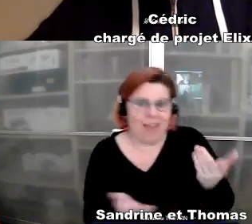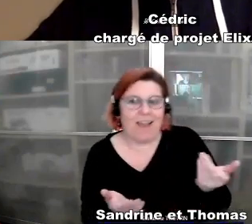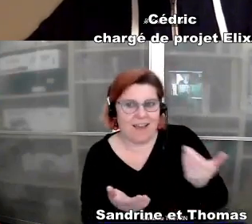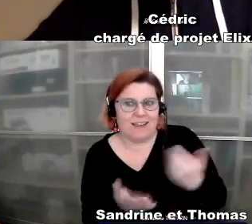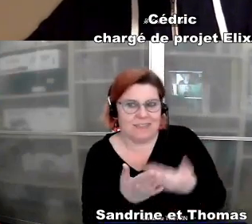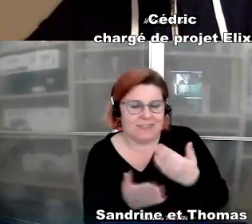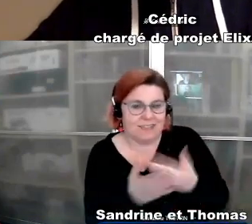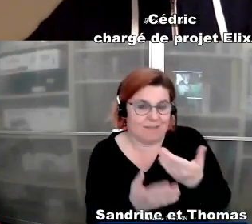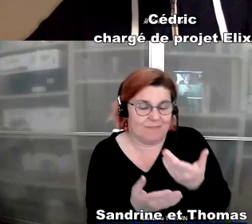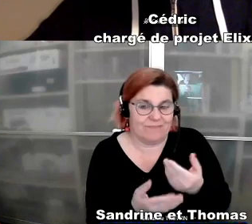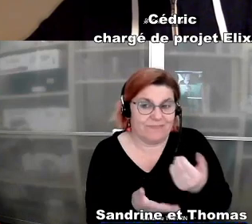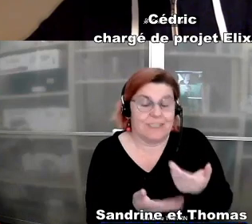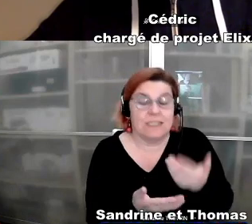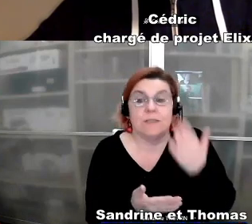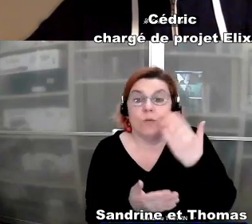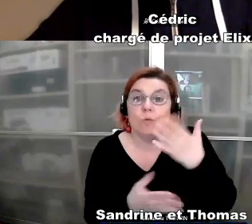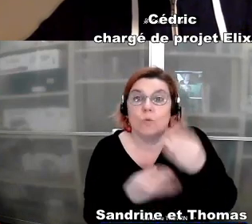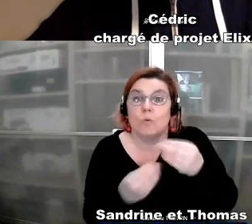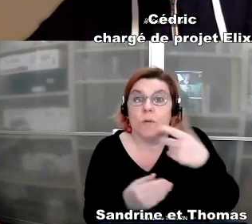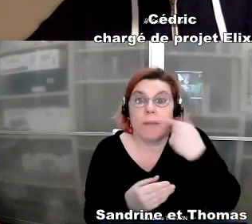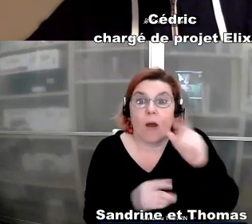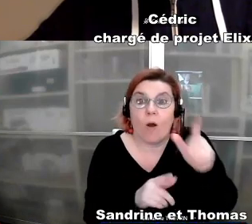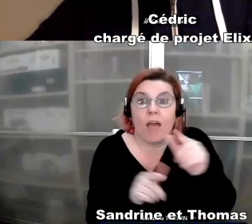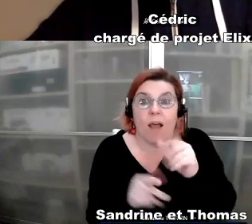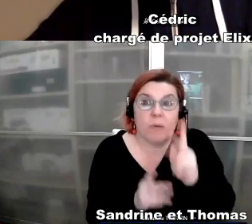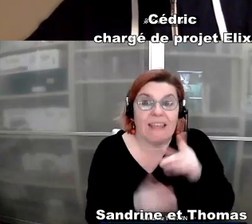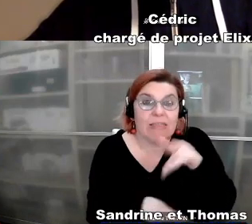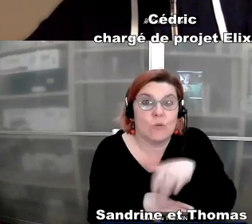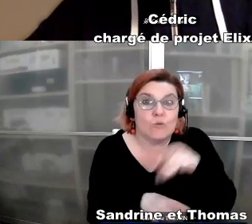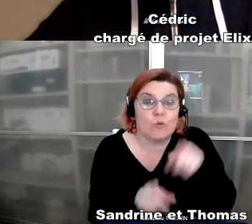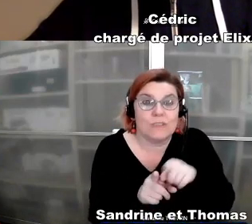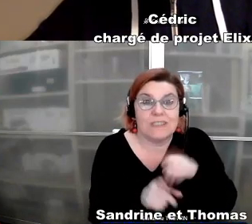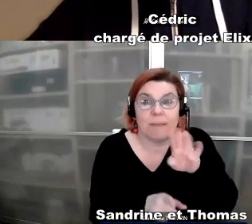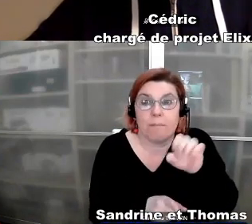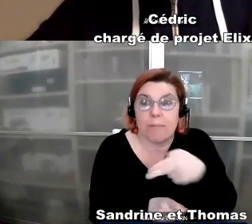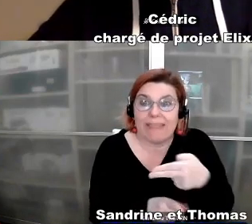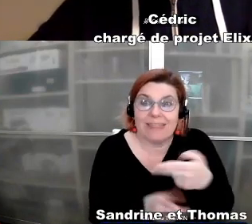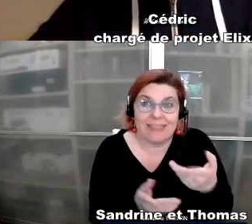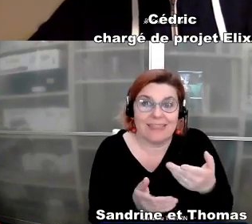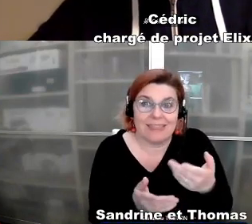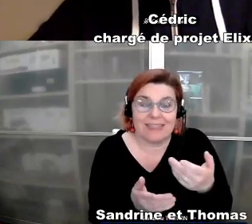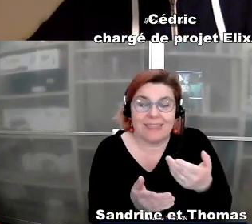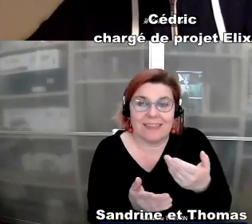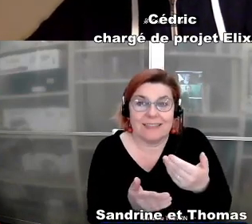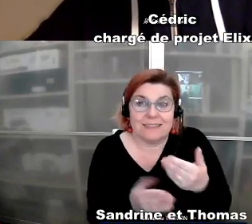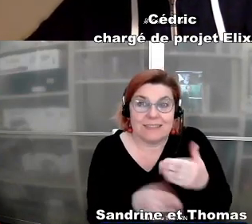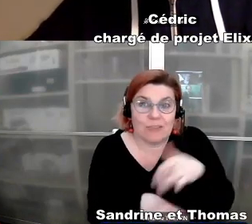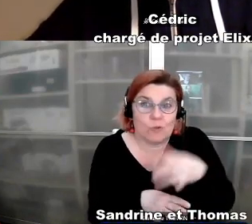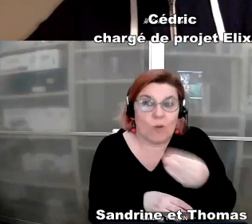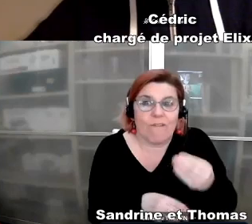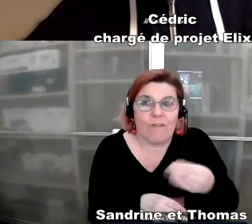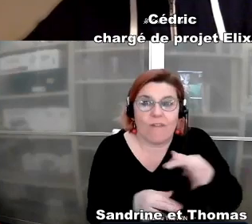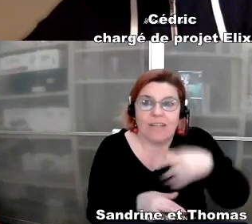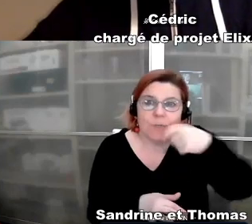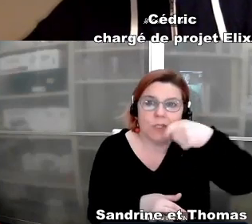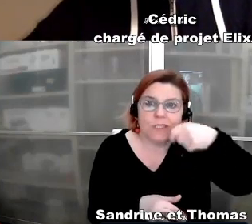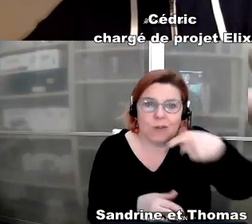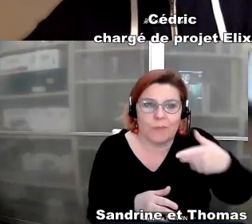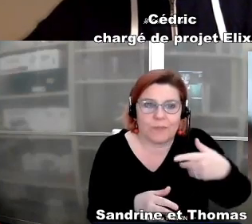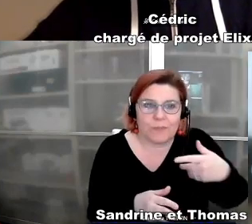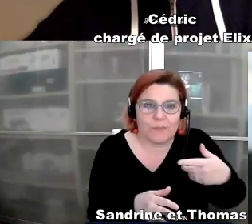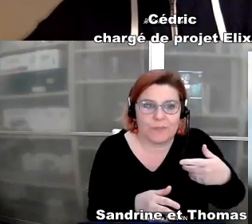apprentissage quotidien. Et puis s'il y a des parents qui nous écoutent, bah, peut-être qu'ils ont utilisé Ben aussi pour. Avec leurs enfants pour le brossage des dents. Voilà, donc...